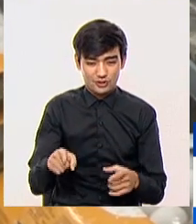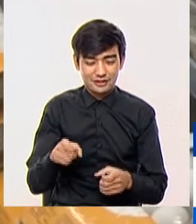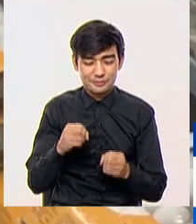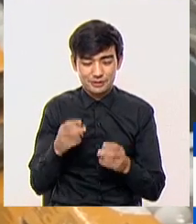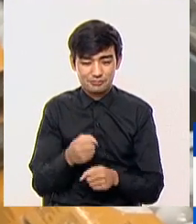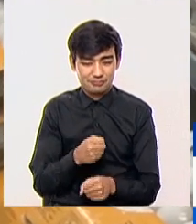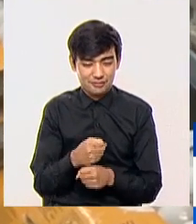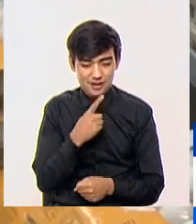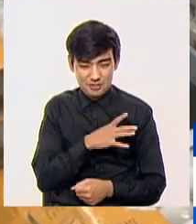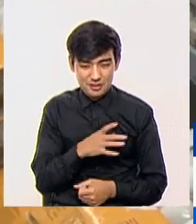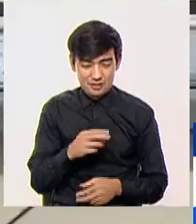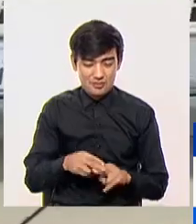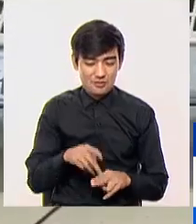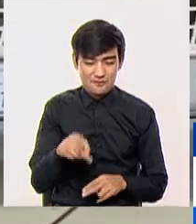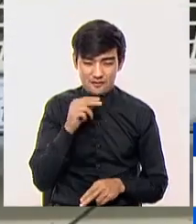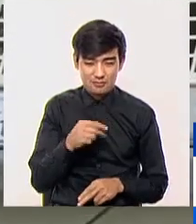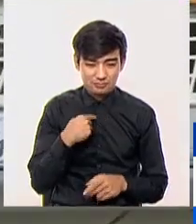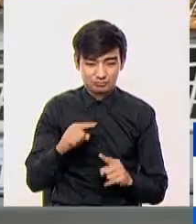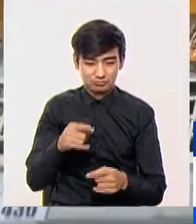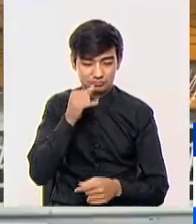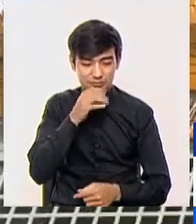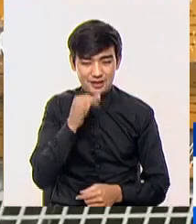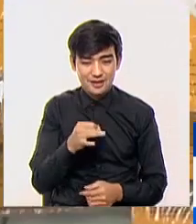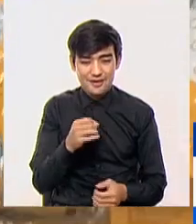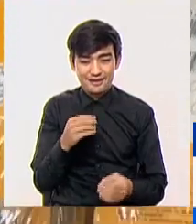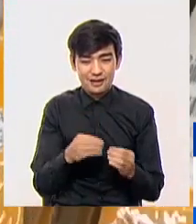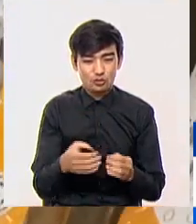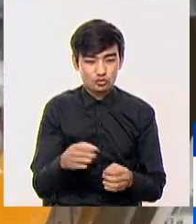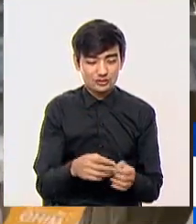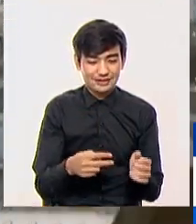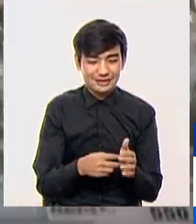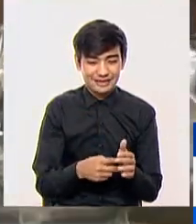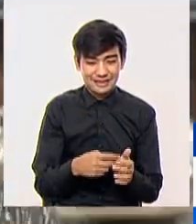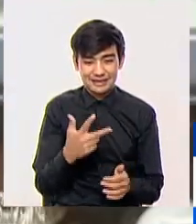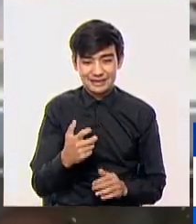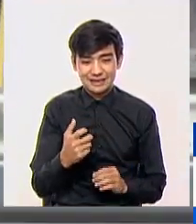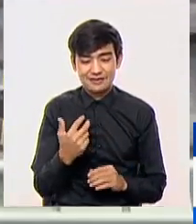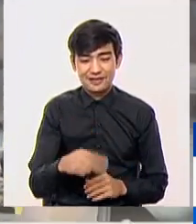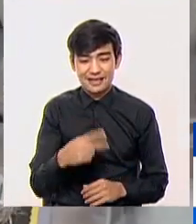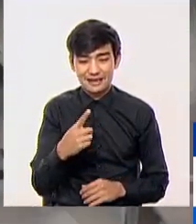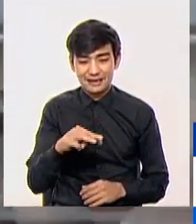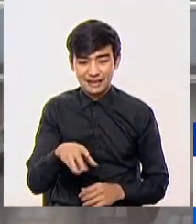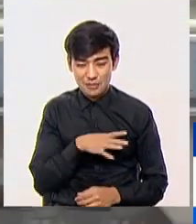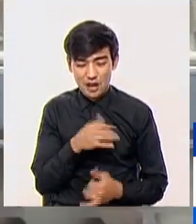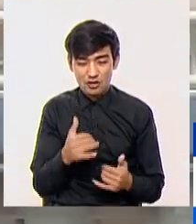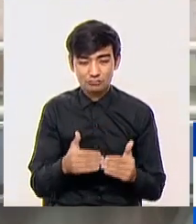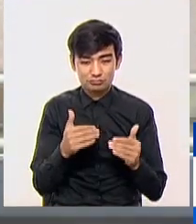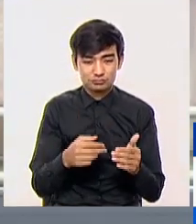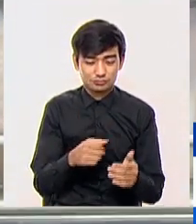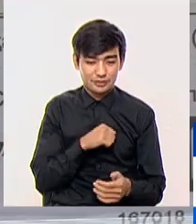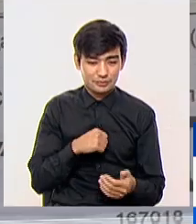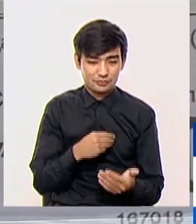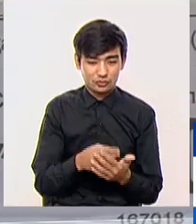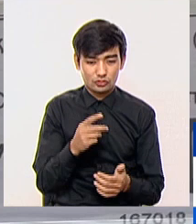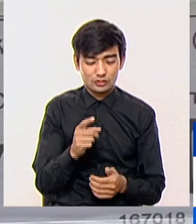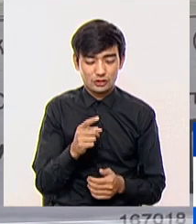алға тартады. Себебі қыркүйек айында өндірушілердің 10 жұмыртқаның орташа бағасы 321 теңгені құраса, көтерме бағасы